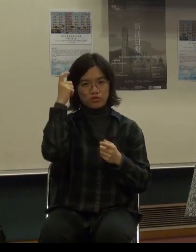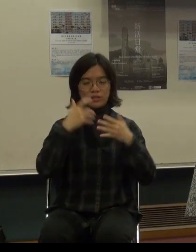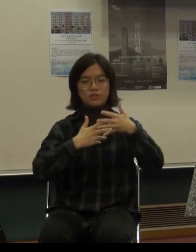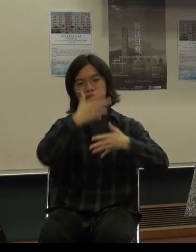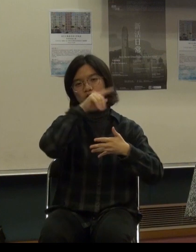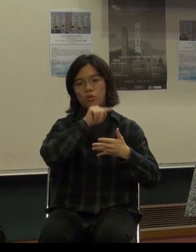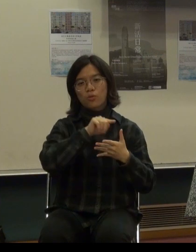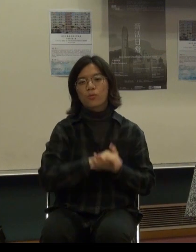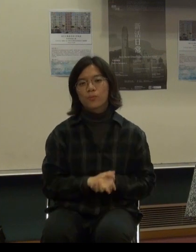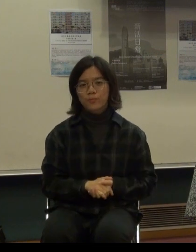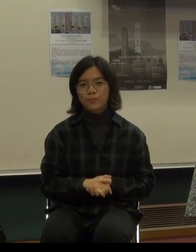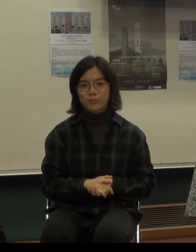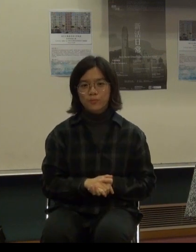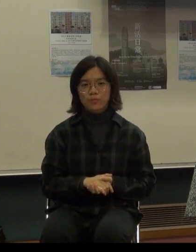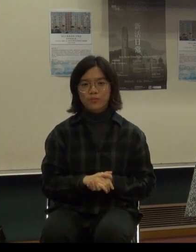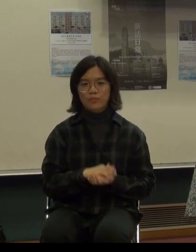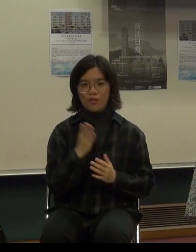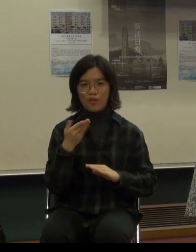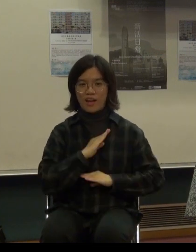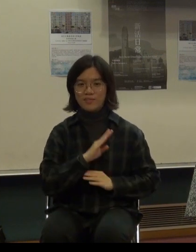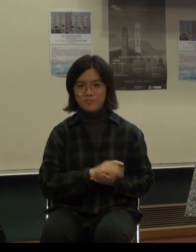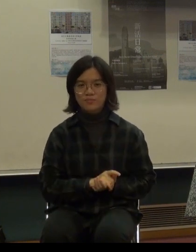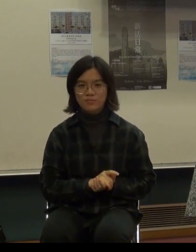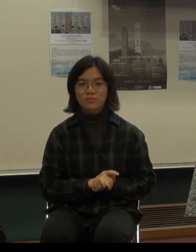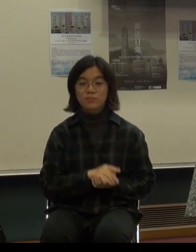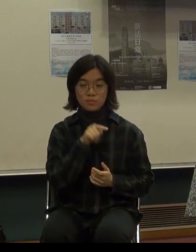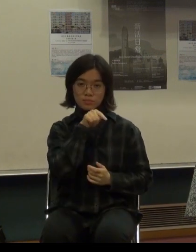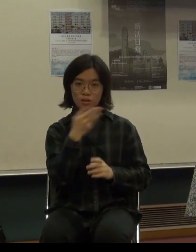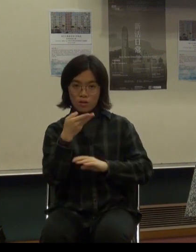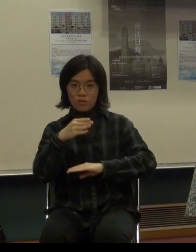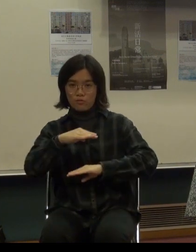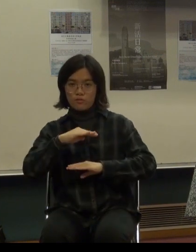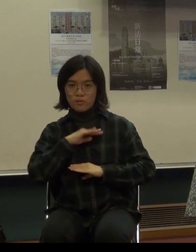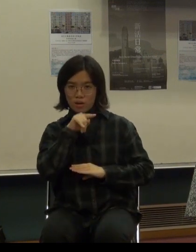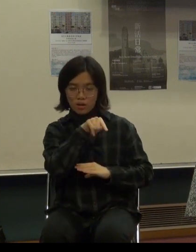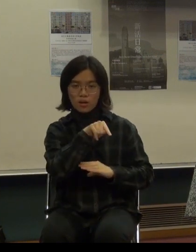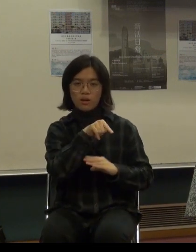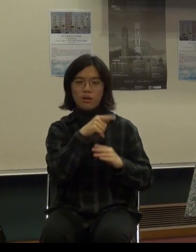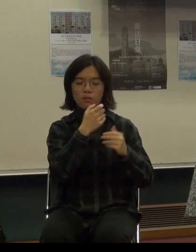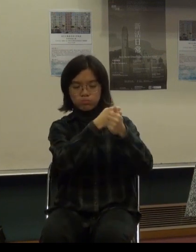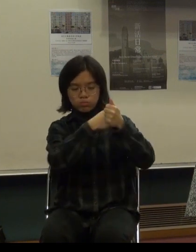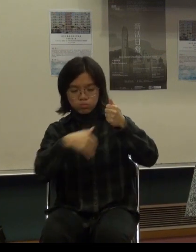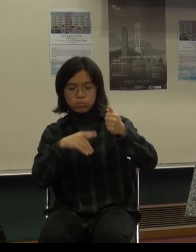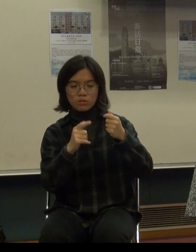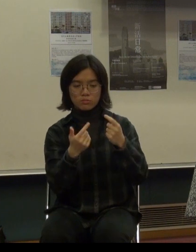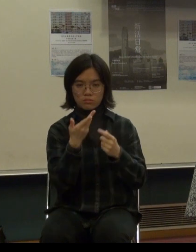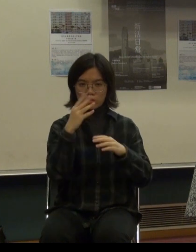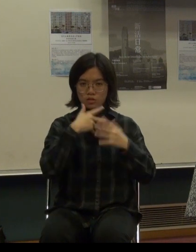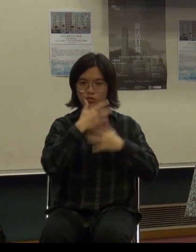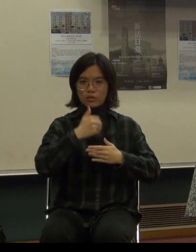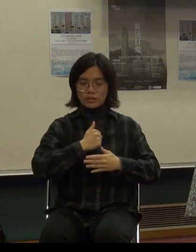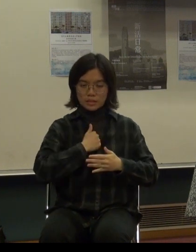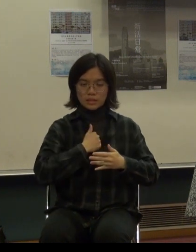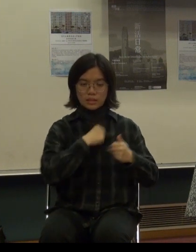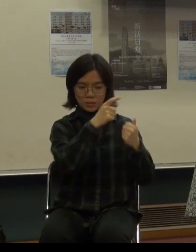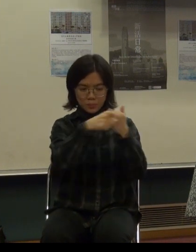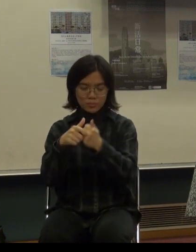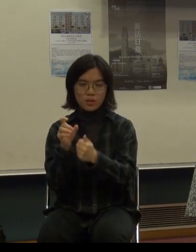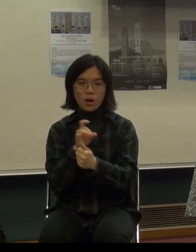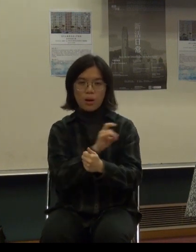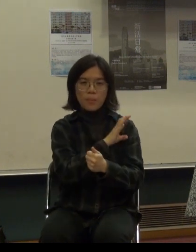嚟咯。咁嗱，當然啦，喺呢個咁樣嘅風格或者咁樣嘅思潮之下，每一個建築師佢會有自己嘅一啲嘅唔